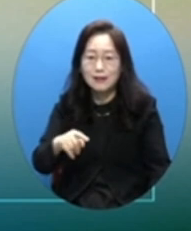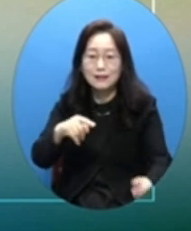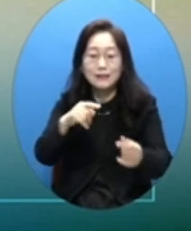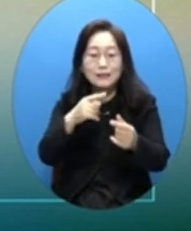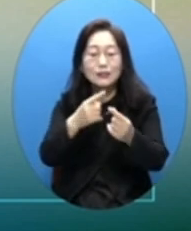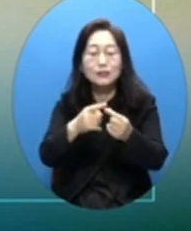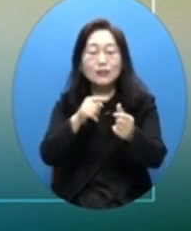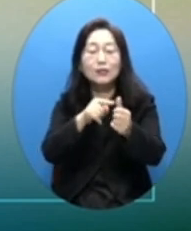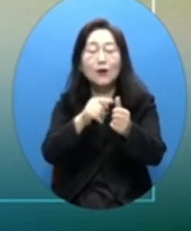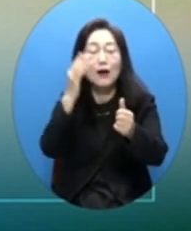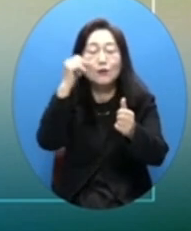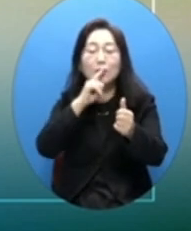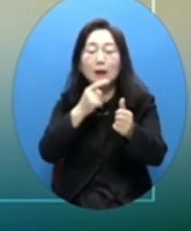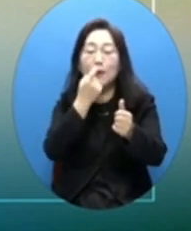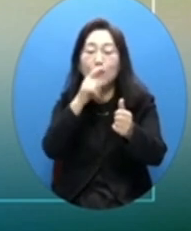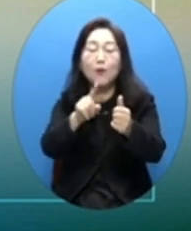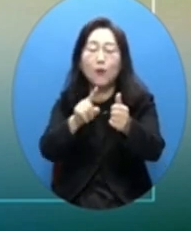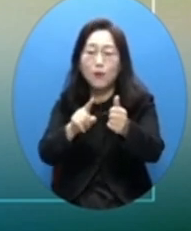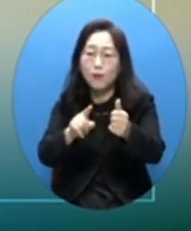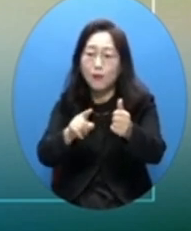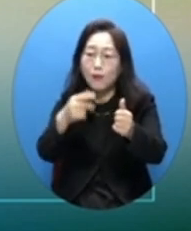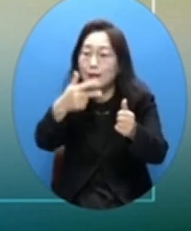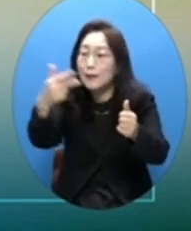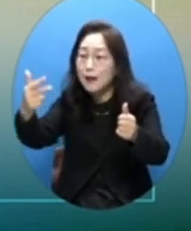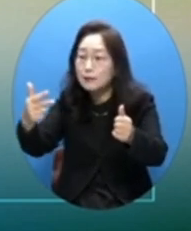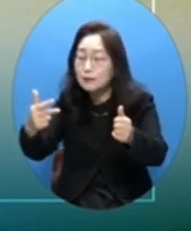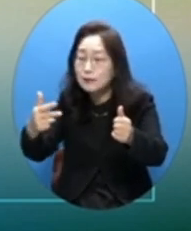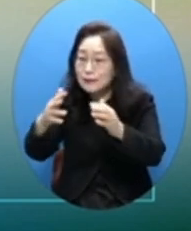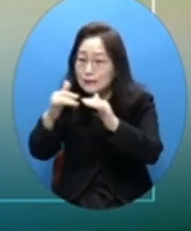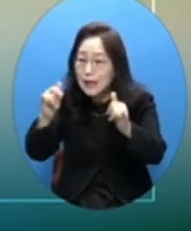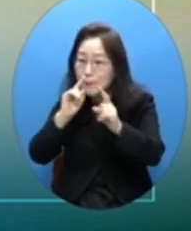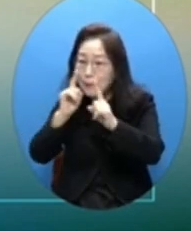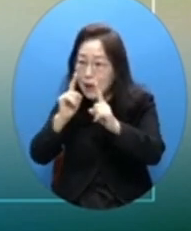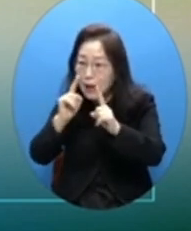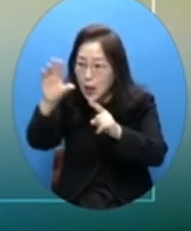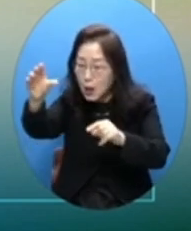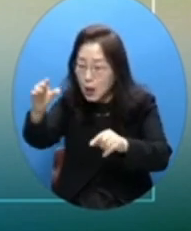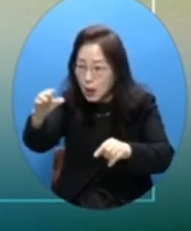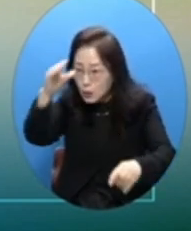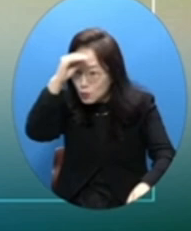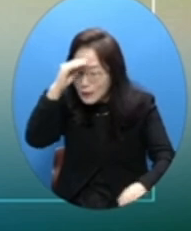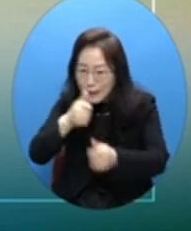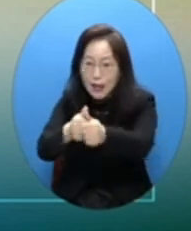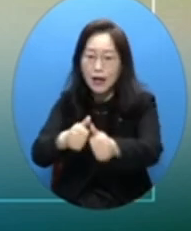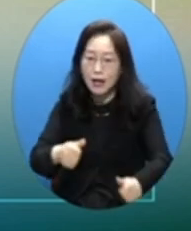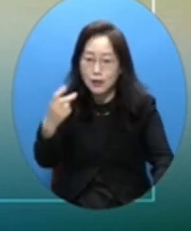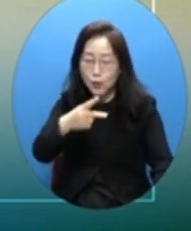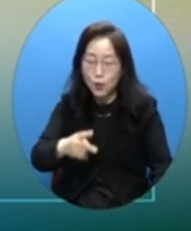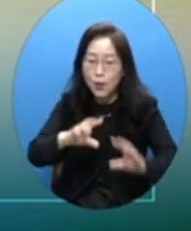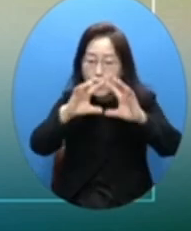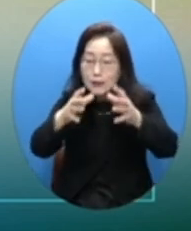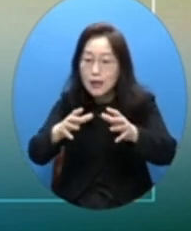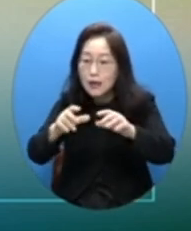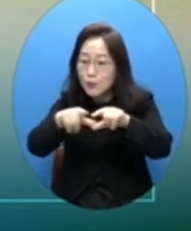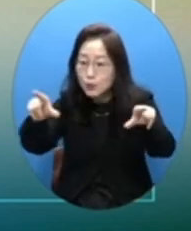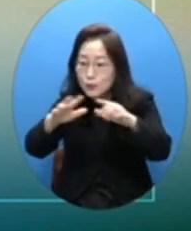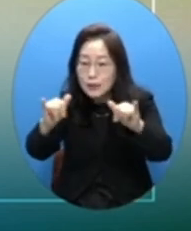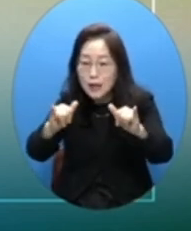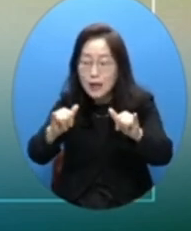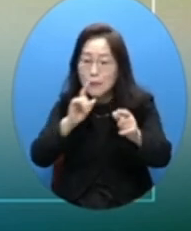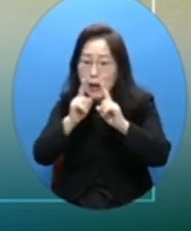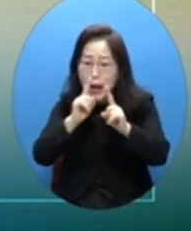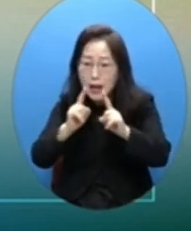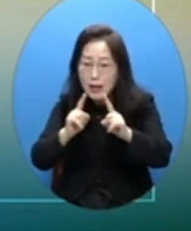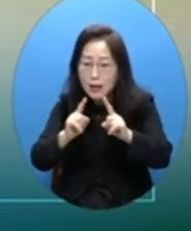첫째 너 한국말을 어떻게 배웠니 덴마크 사람들이내는 소리를 흉내내라 둘째 일상에서 사용되는 말이 몇 마디나 되느냐 하루에